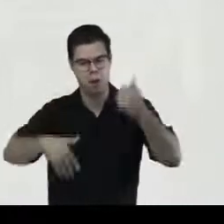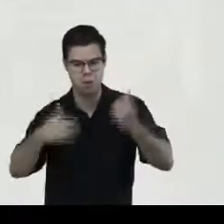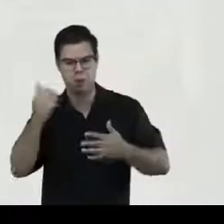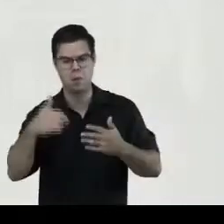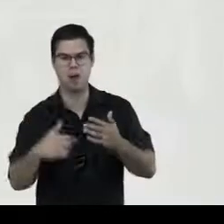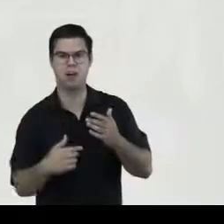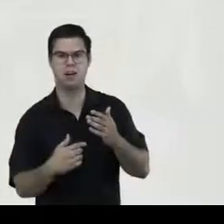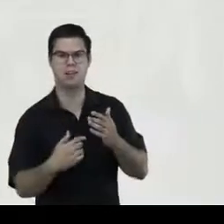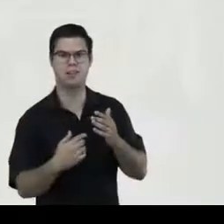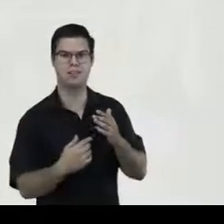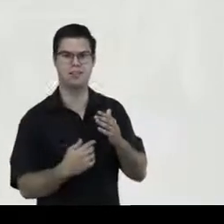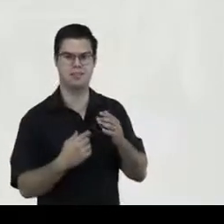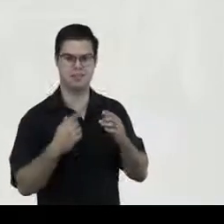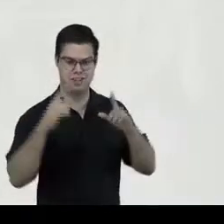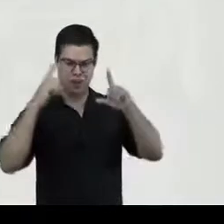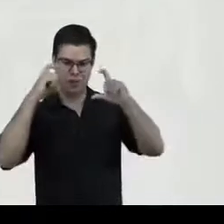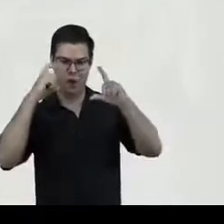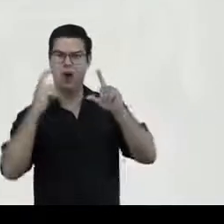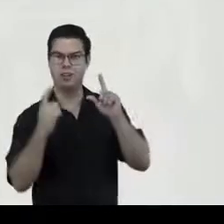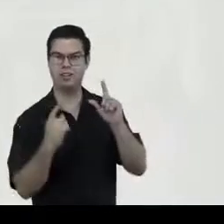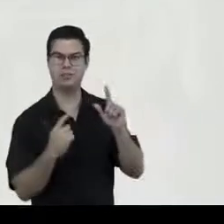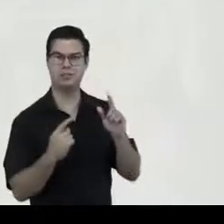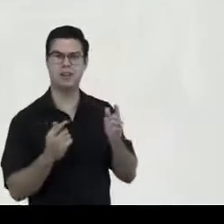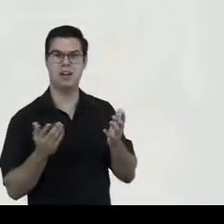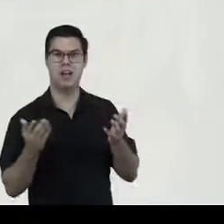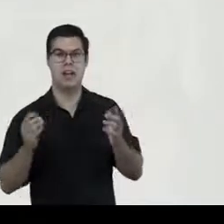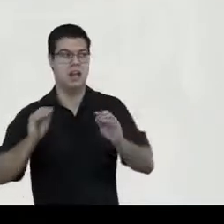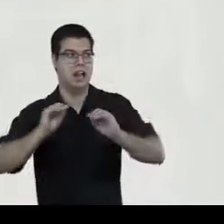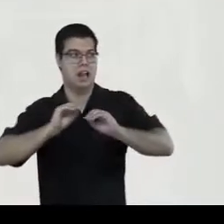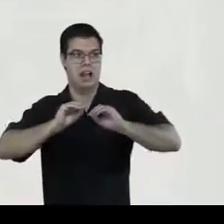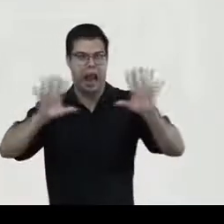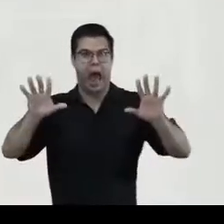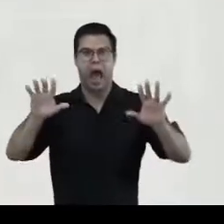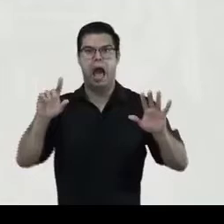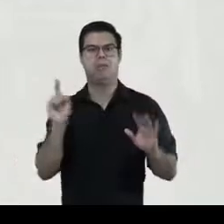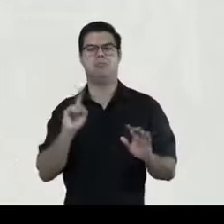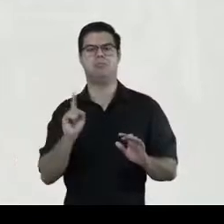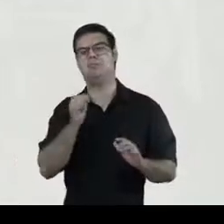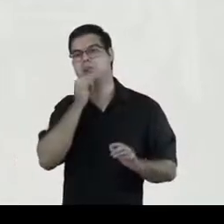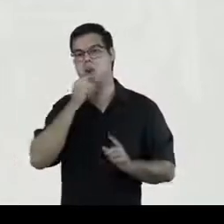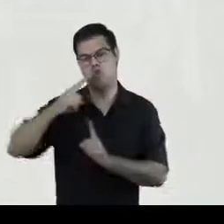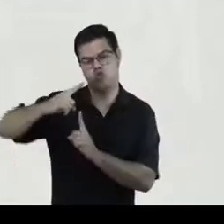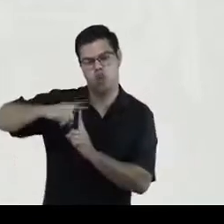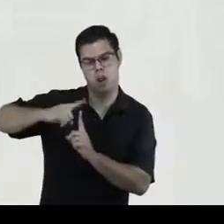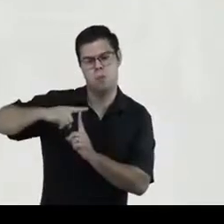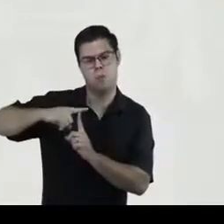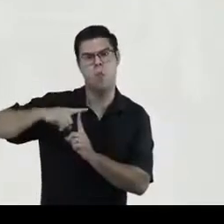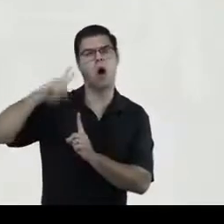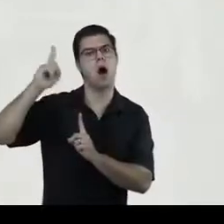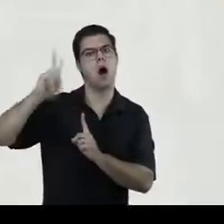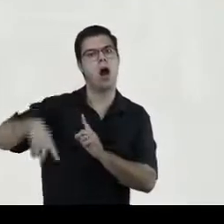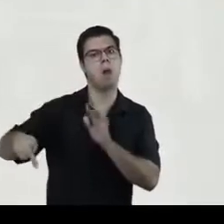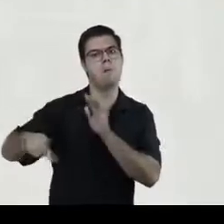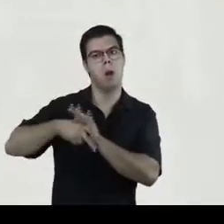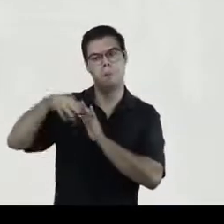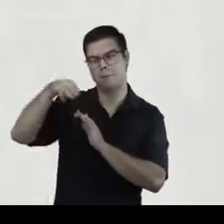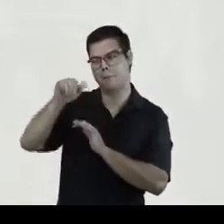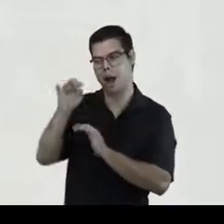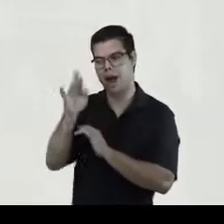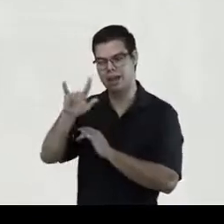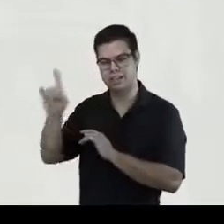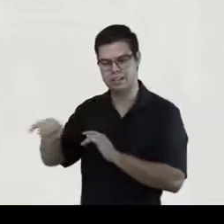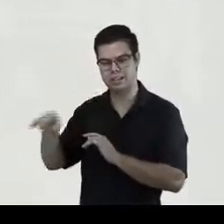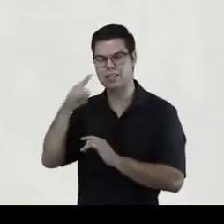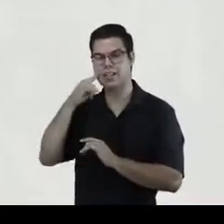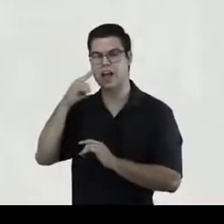nicht ganz klar, ob eine Type alles ist, was von einer Matrize stammt, also dem, was hier in der Mitte abgebildet ist, oder alles,